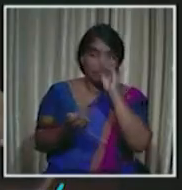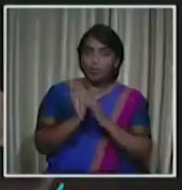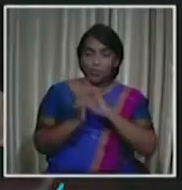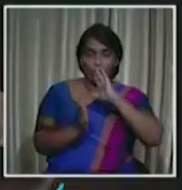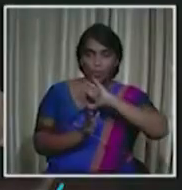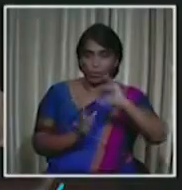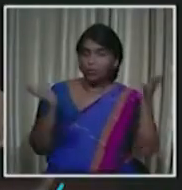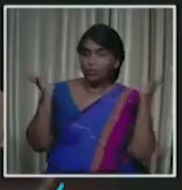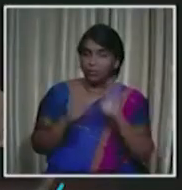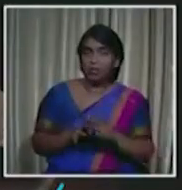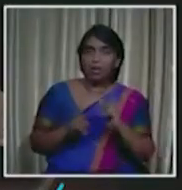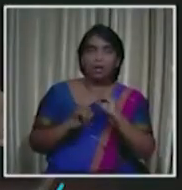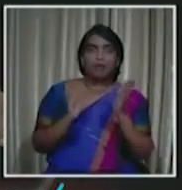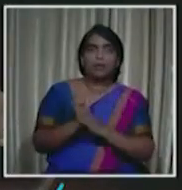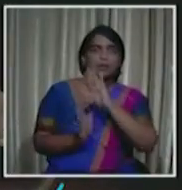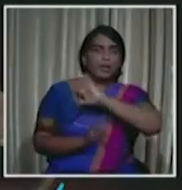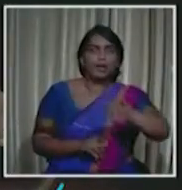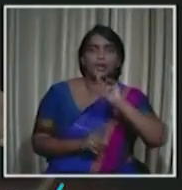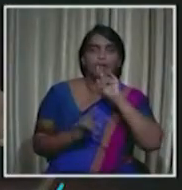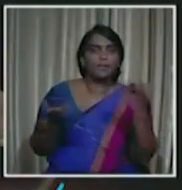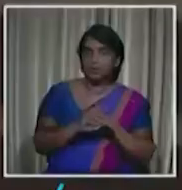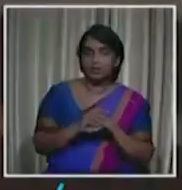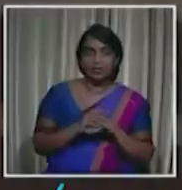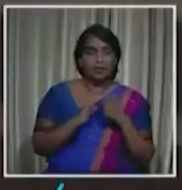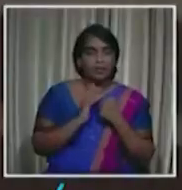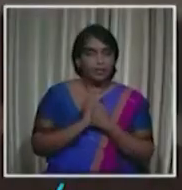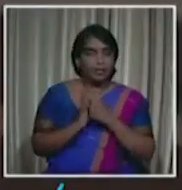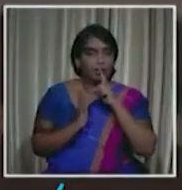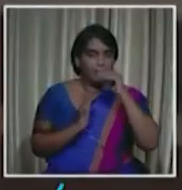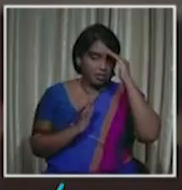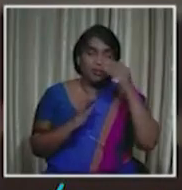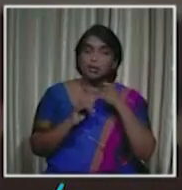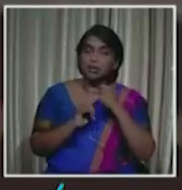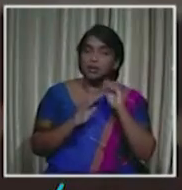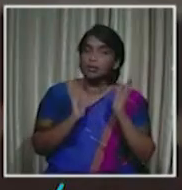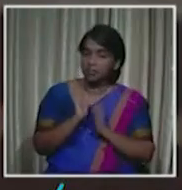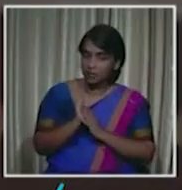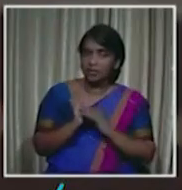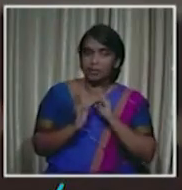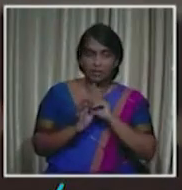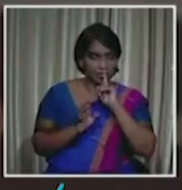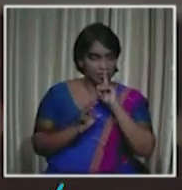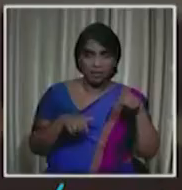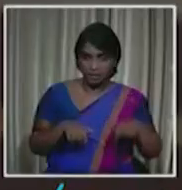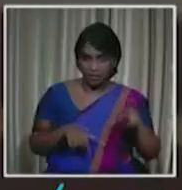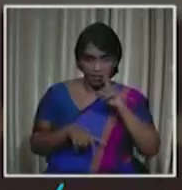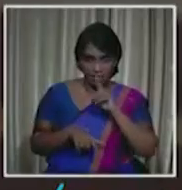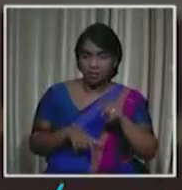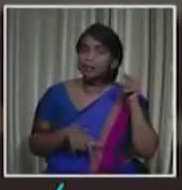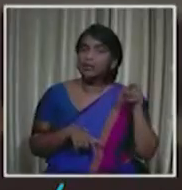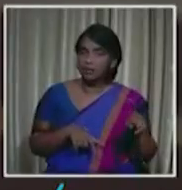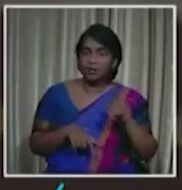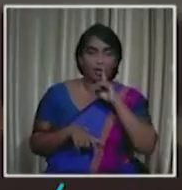කැදවලා මේ අගමැතිතුමා කැඳෙන්නේ නැහැ ඒකයි ඇත්ත කතාව අගමැතිතුමා පැහැදිලිව ප්‍රකාශ කරනවා මෙතන